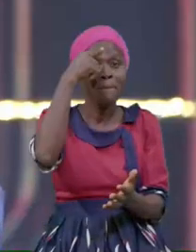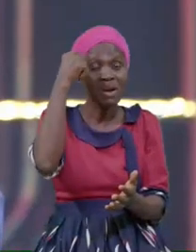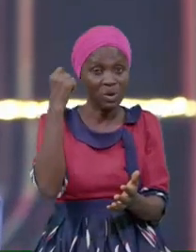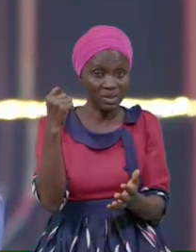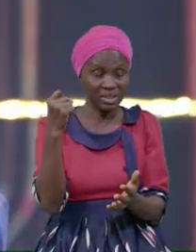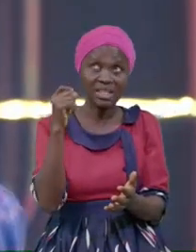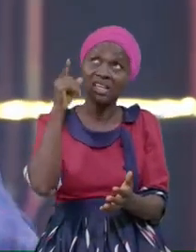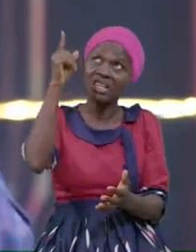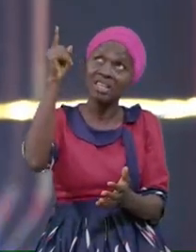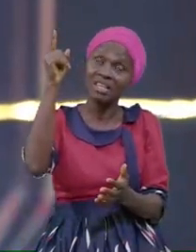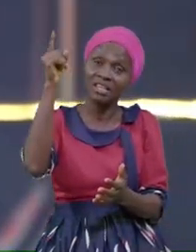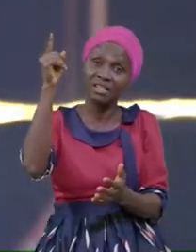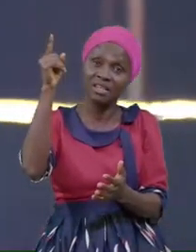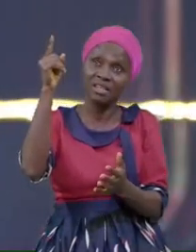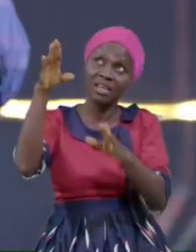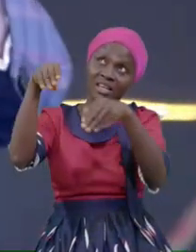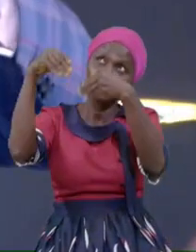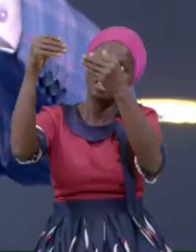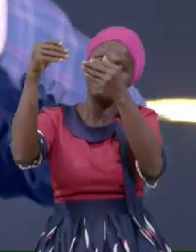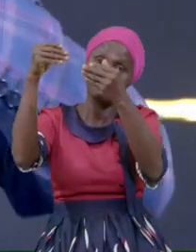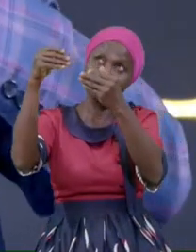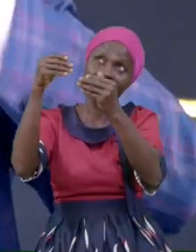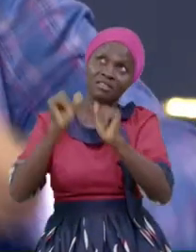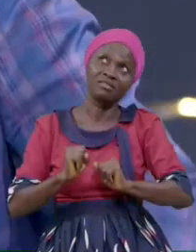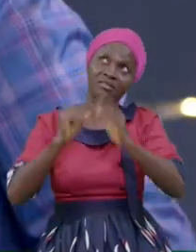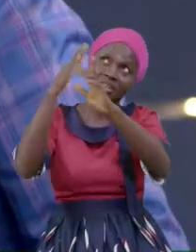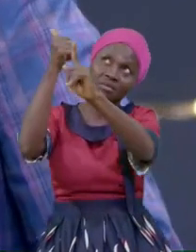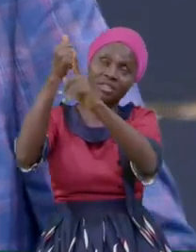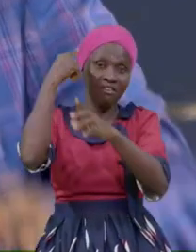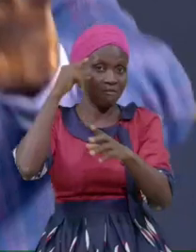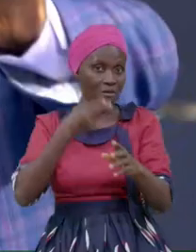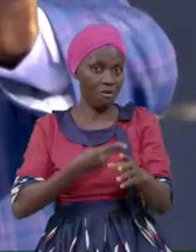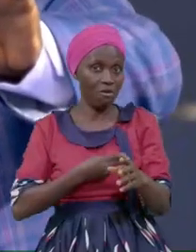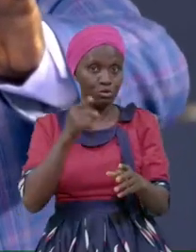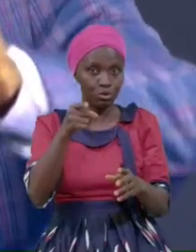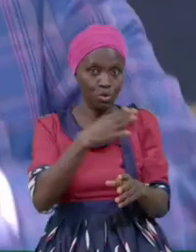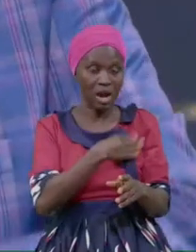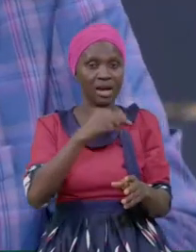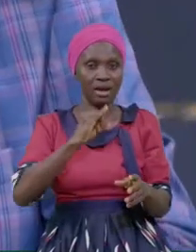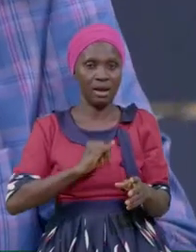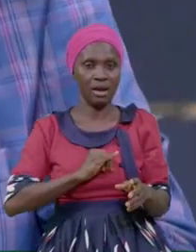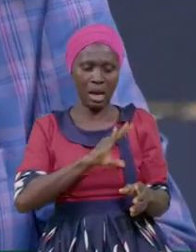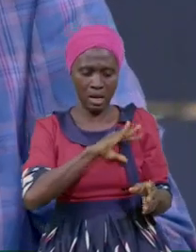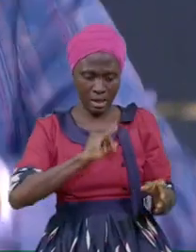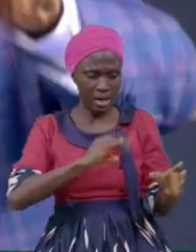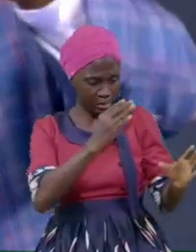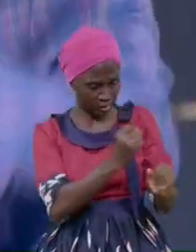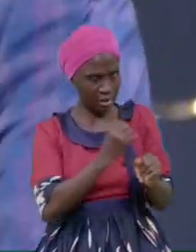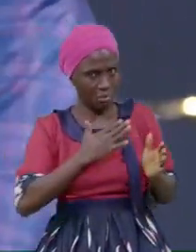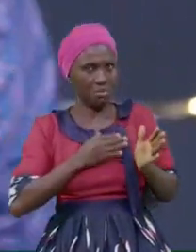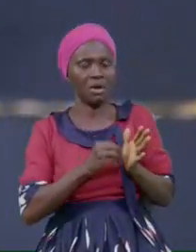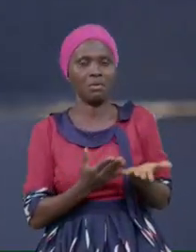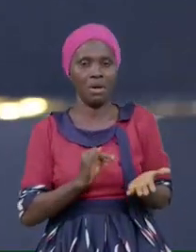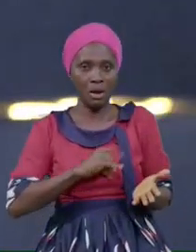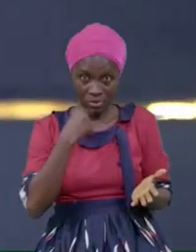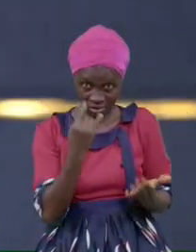Parce qu'il s'est donné lui-même pour nous, pour toi et pour moi. Et moi, j'ai reçu pour toi. Je vous dirai comment j'ai pris pour